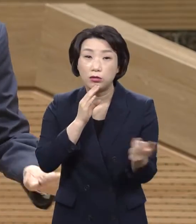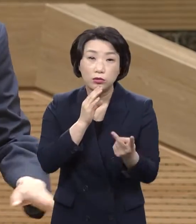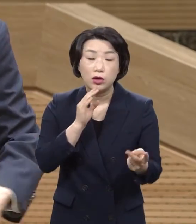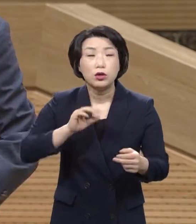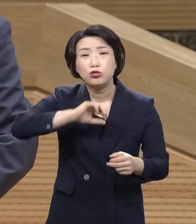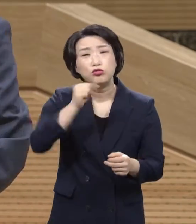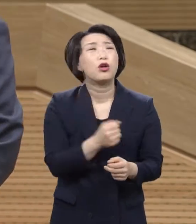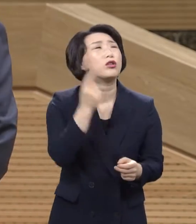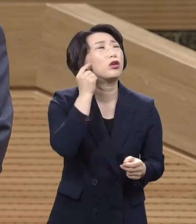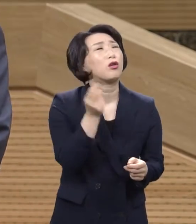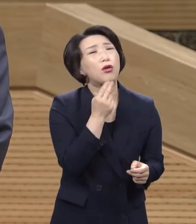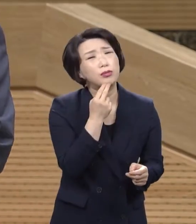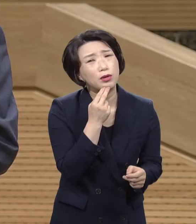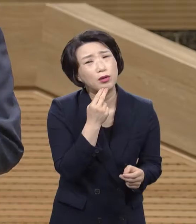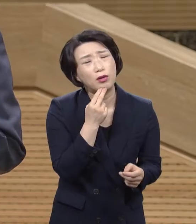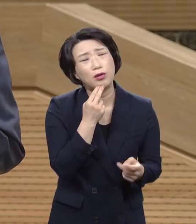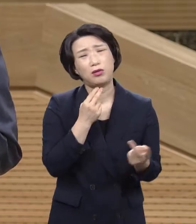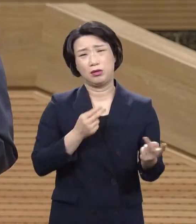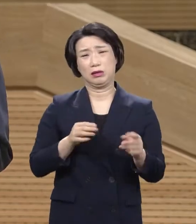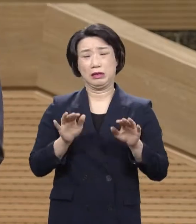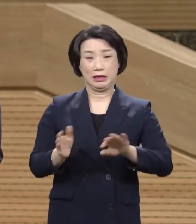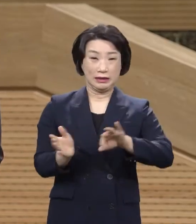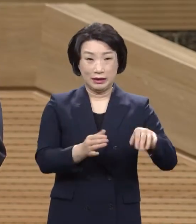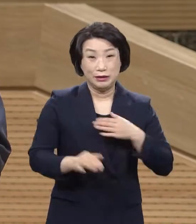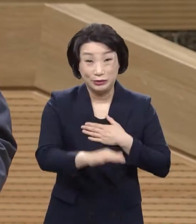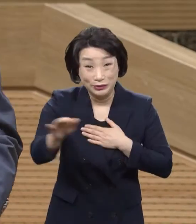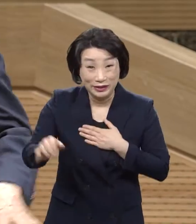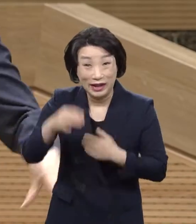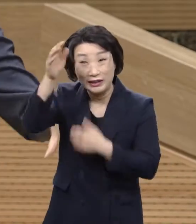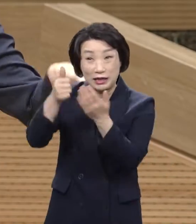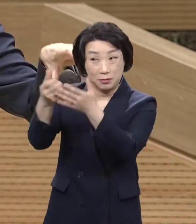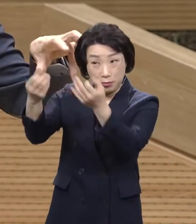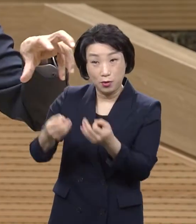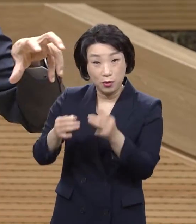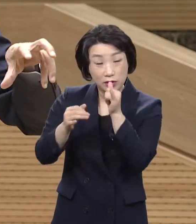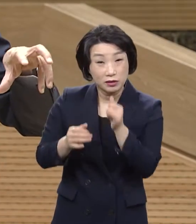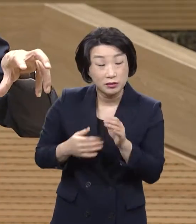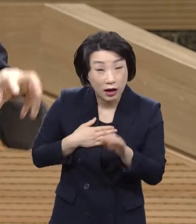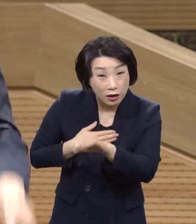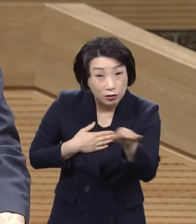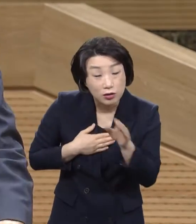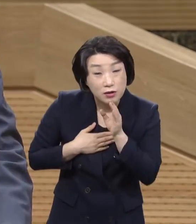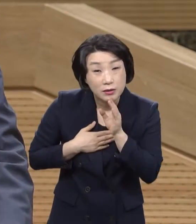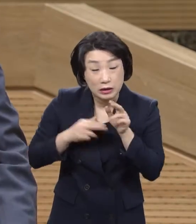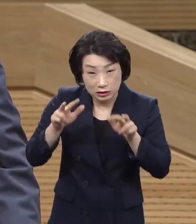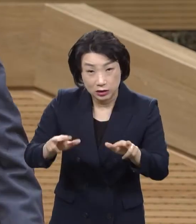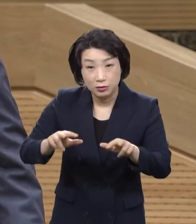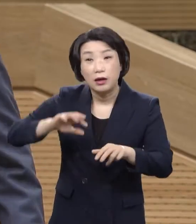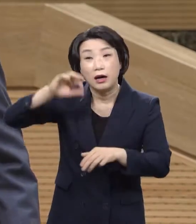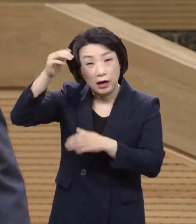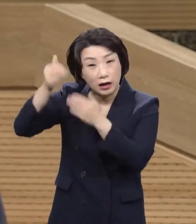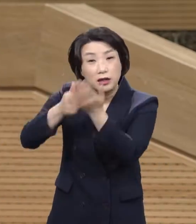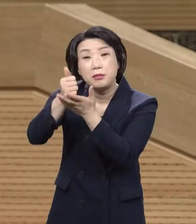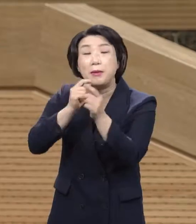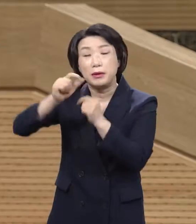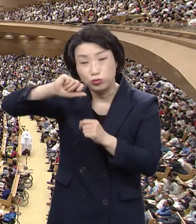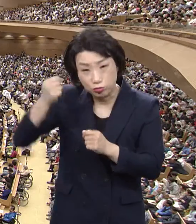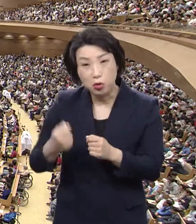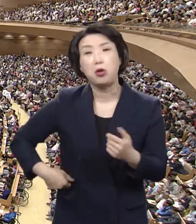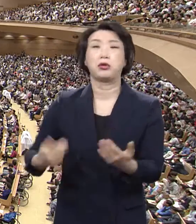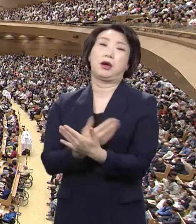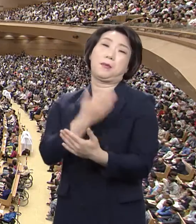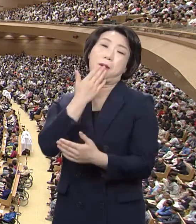없어. 여러분들이 정말로 하나님 앞에서 이 굴복할 수 있고 회개할 수 있는 거